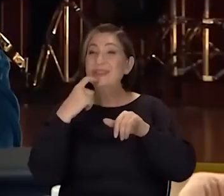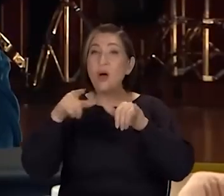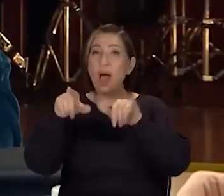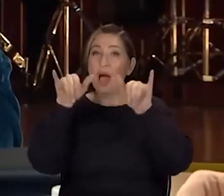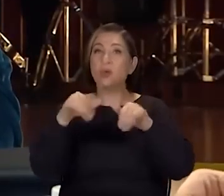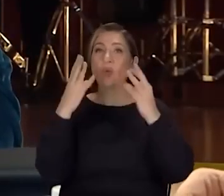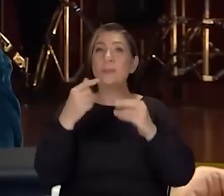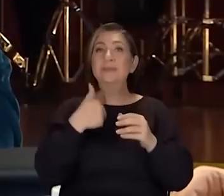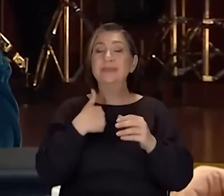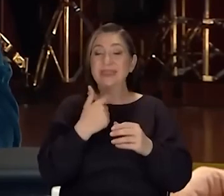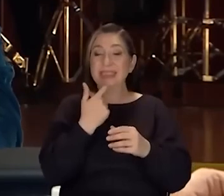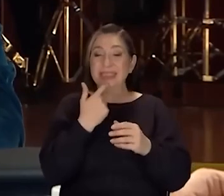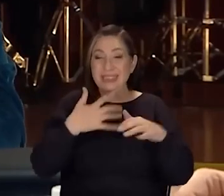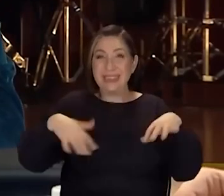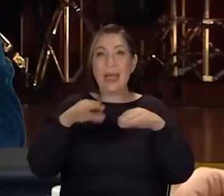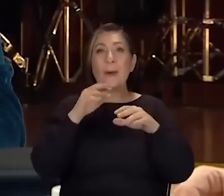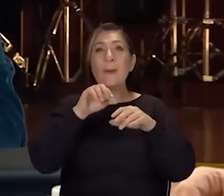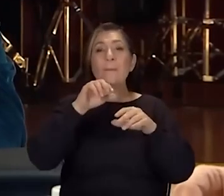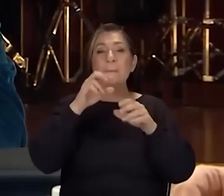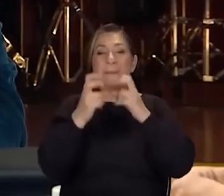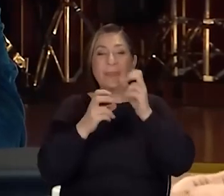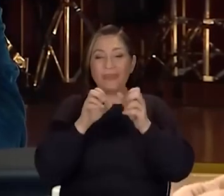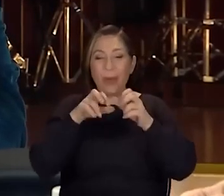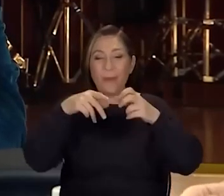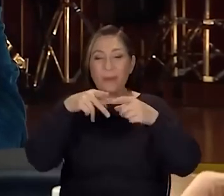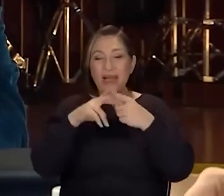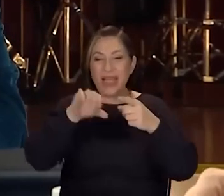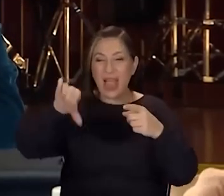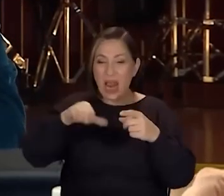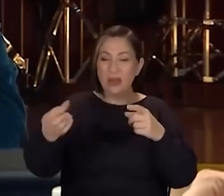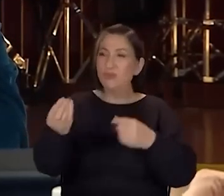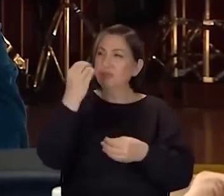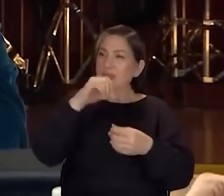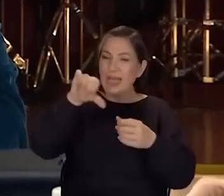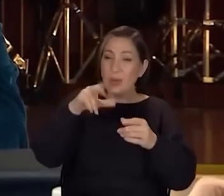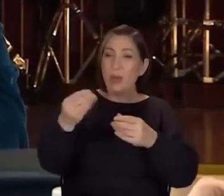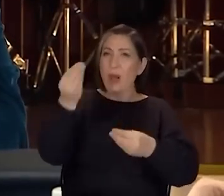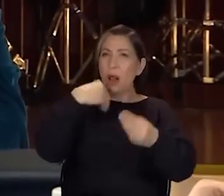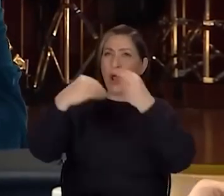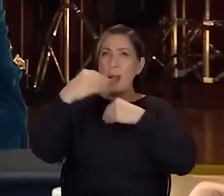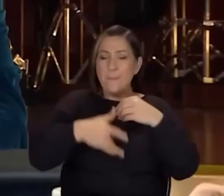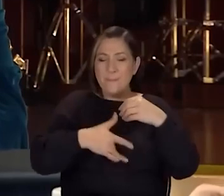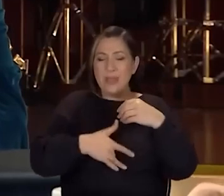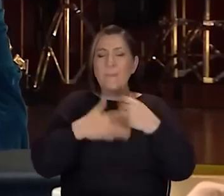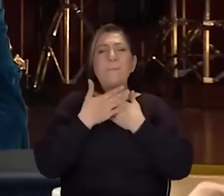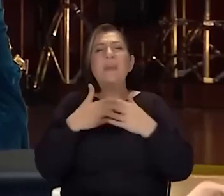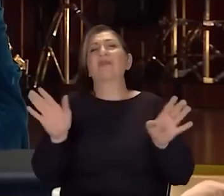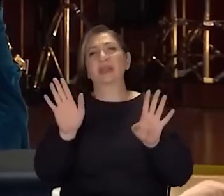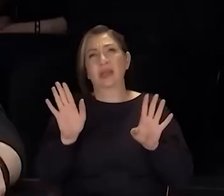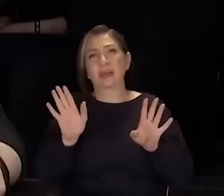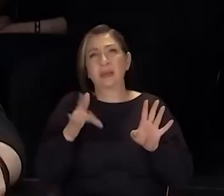öyle oldu. Bizim neslimizi makine yağlarıyla filan bize her şeyi yedirerek midelerimizi perişan